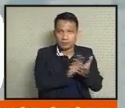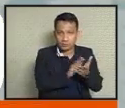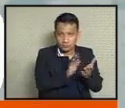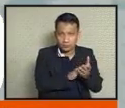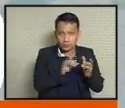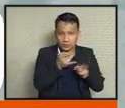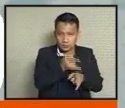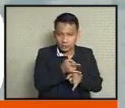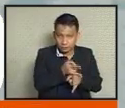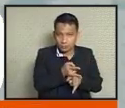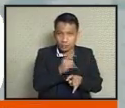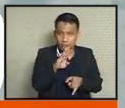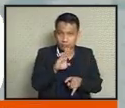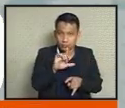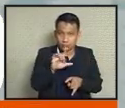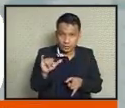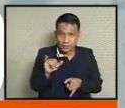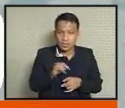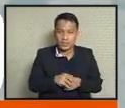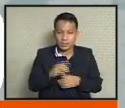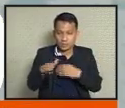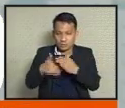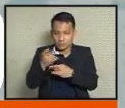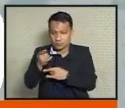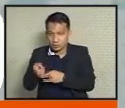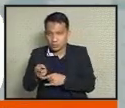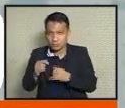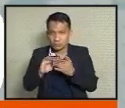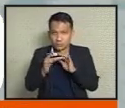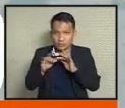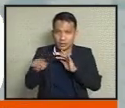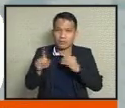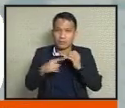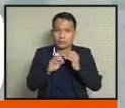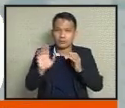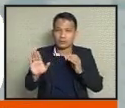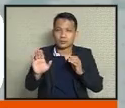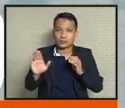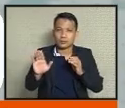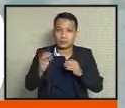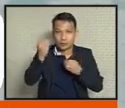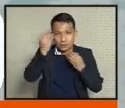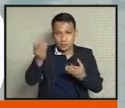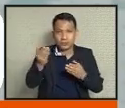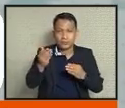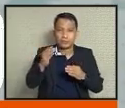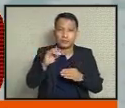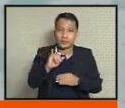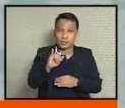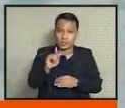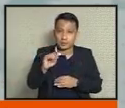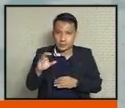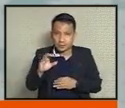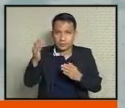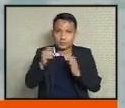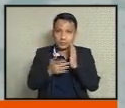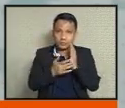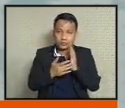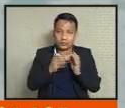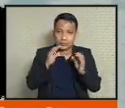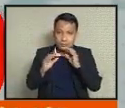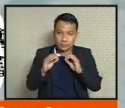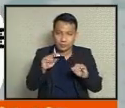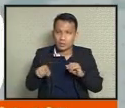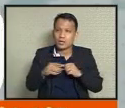ang mas more applicable term po sa atin when it comes to the use of information communication technology, yung pong sa ating